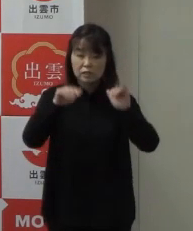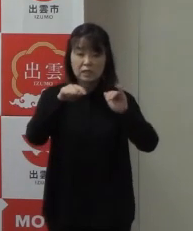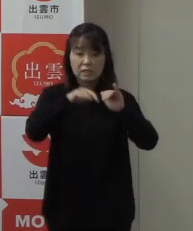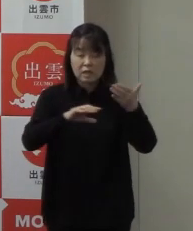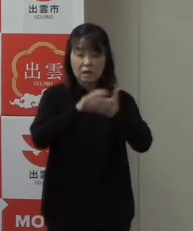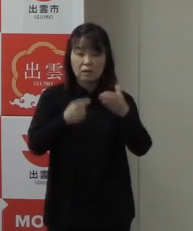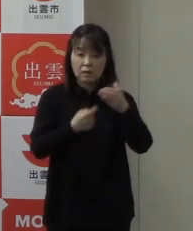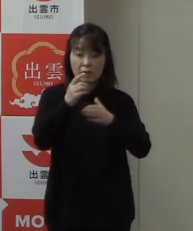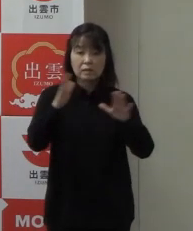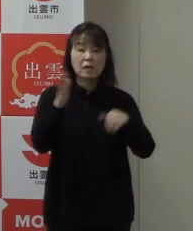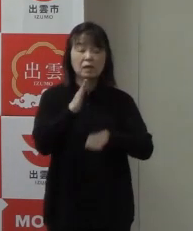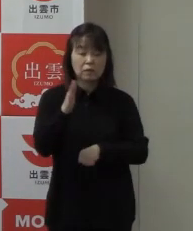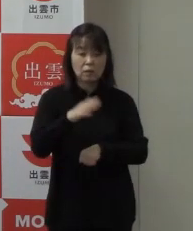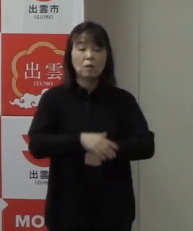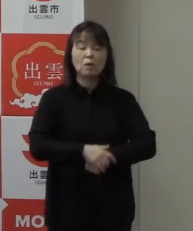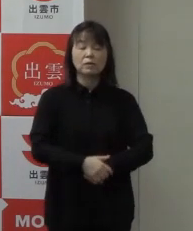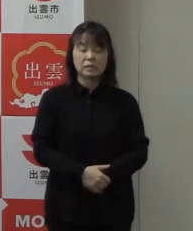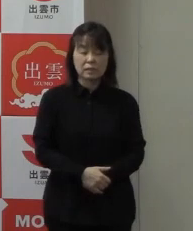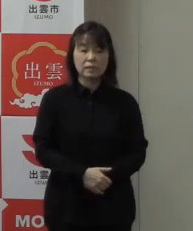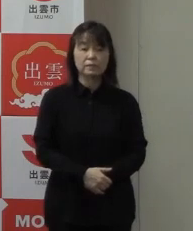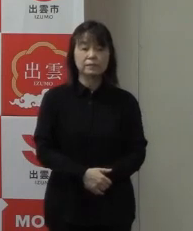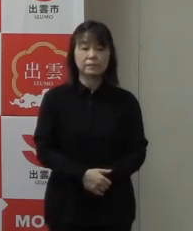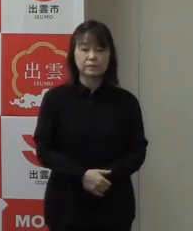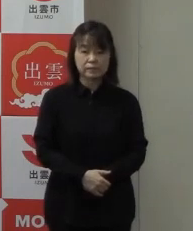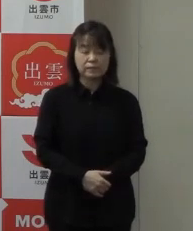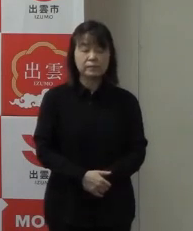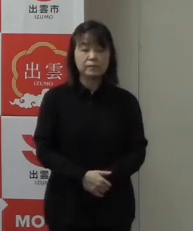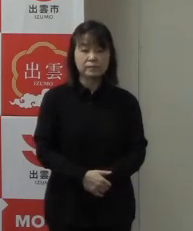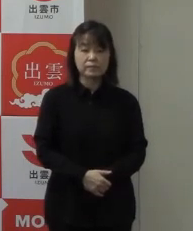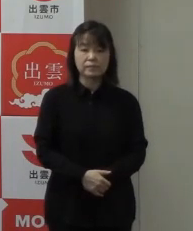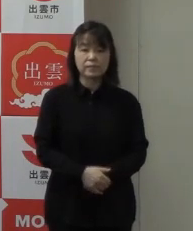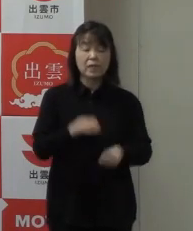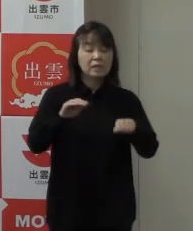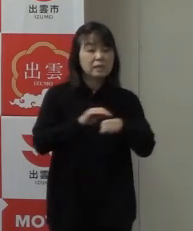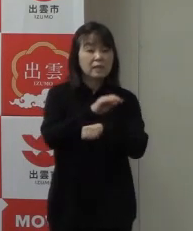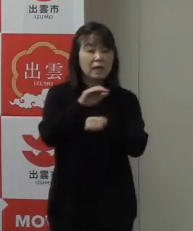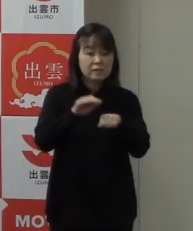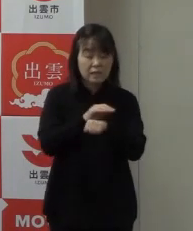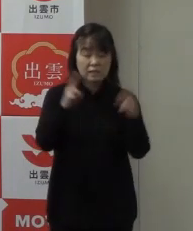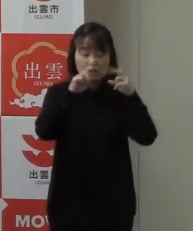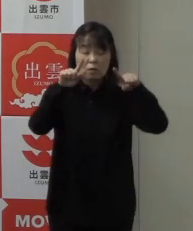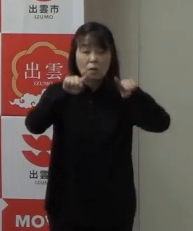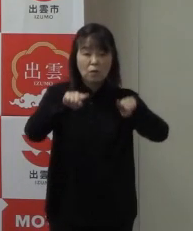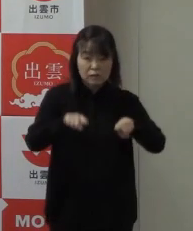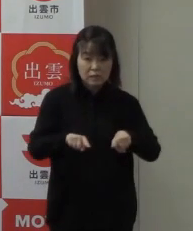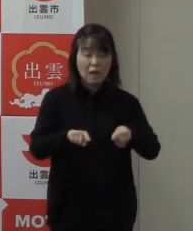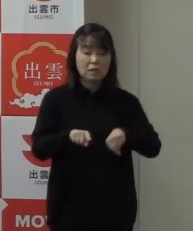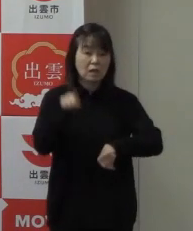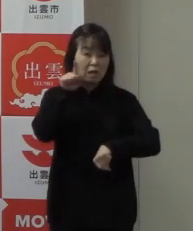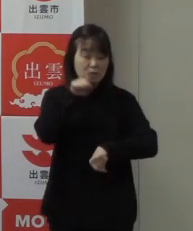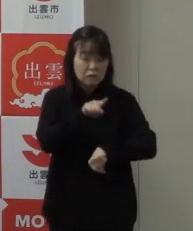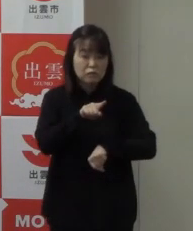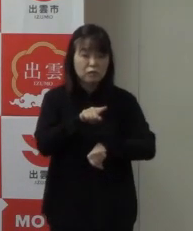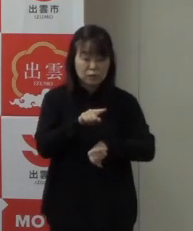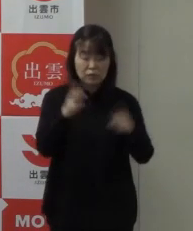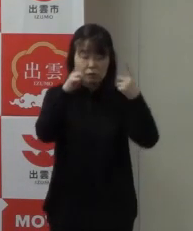ですね、まあ、最後であったりとか最初の、まあ、セレモニーというかまで済んで、滞りなくやっていただける